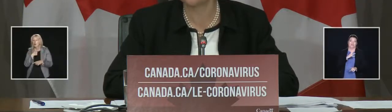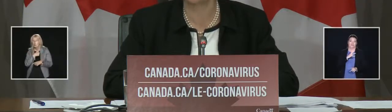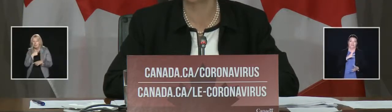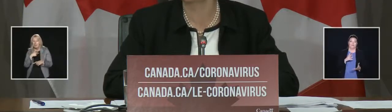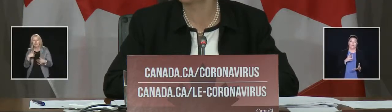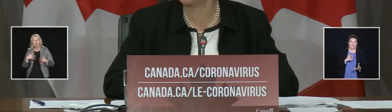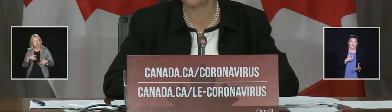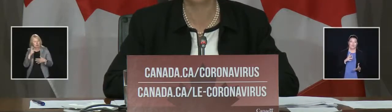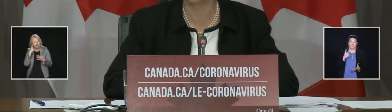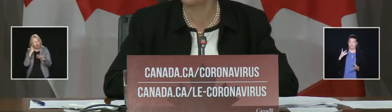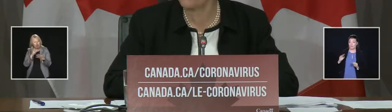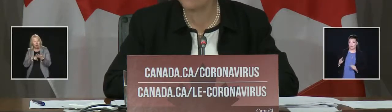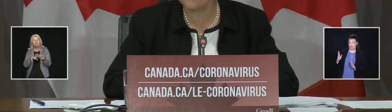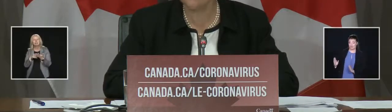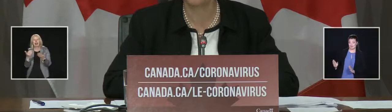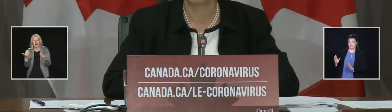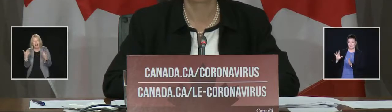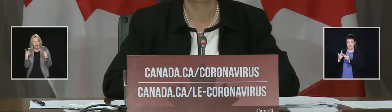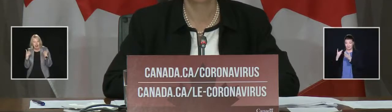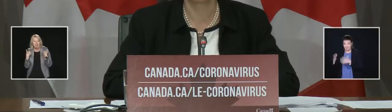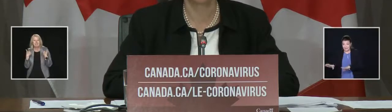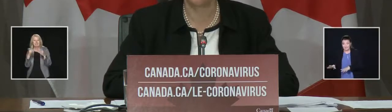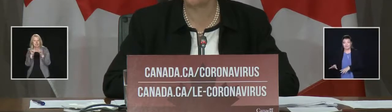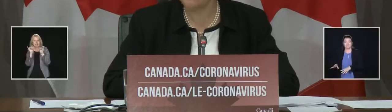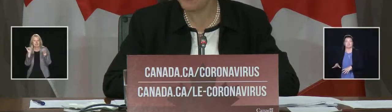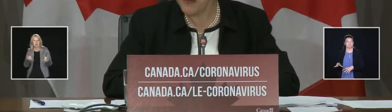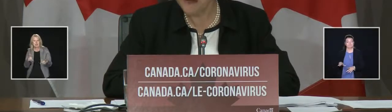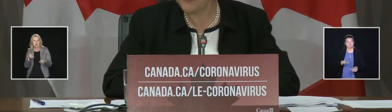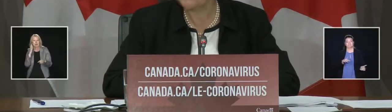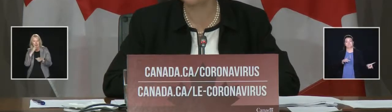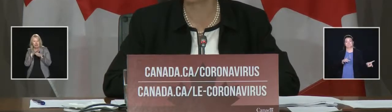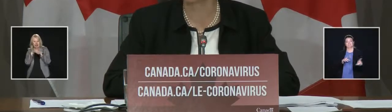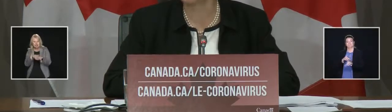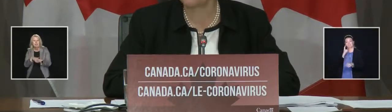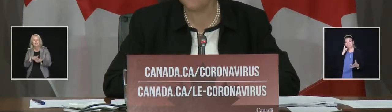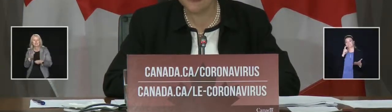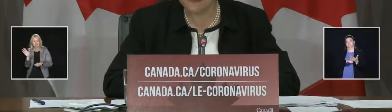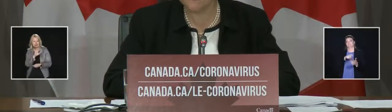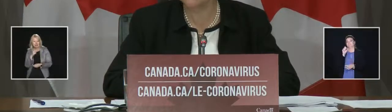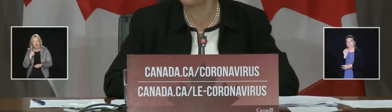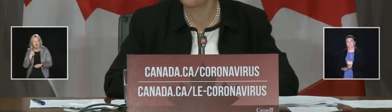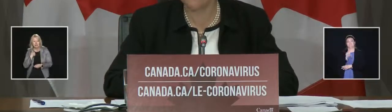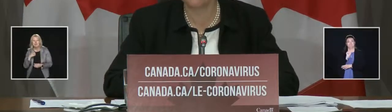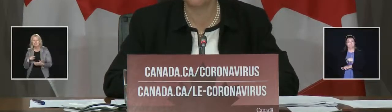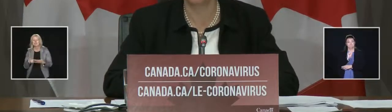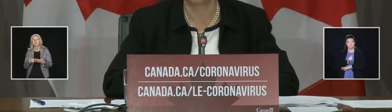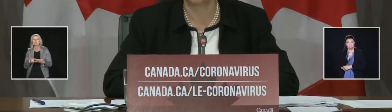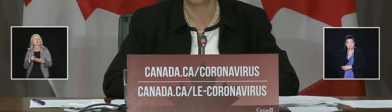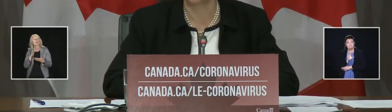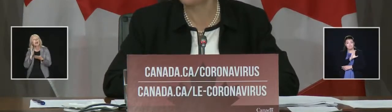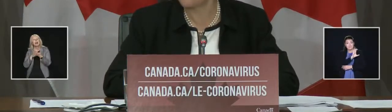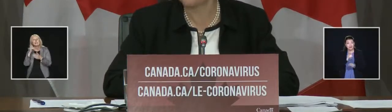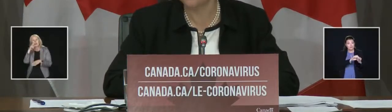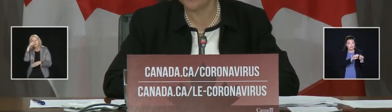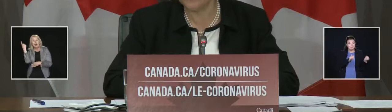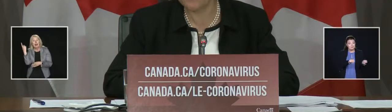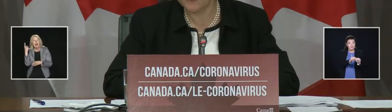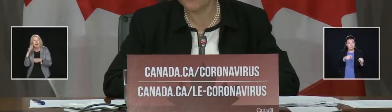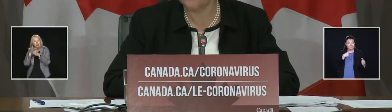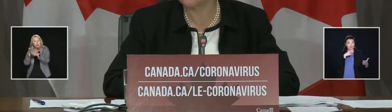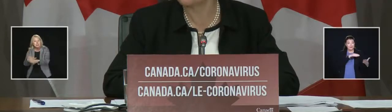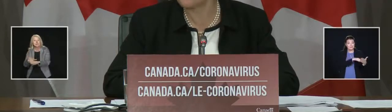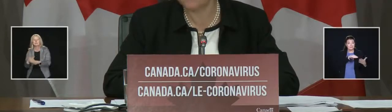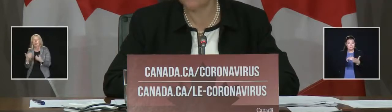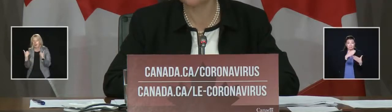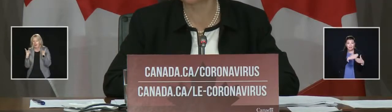reconnaissons. Absolument, il existe du racisme systémique au Canada. Il existe du racisme contre les Noirs au